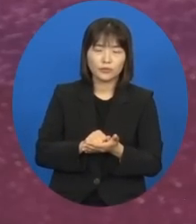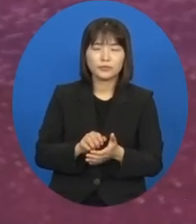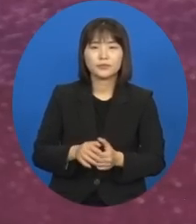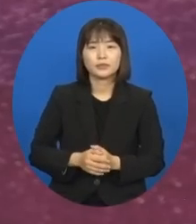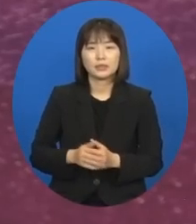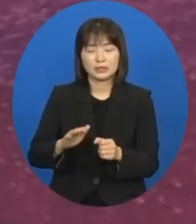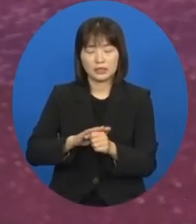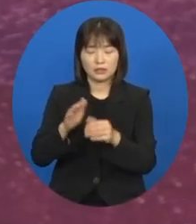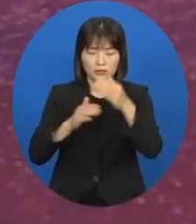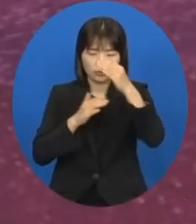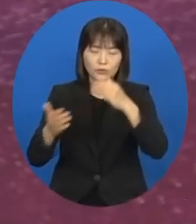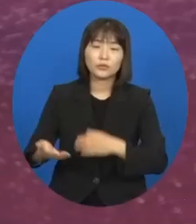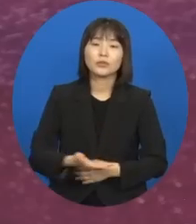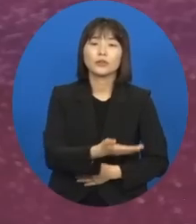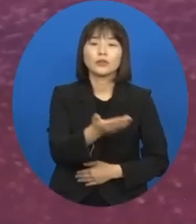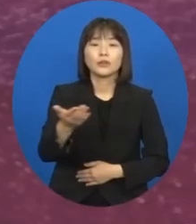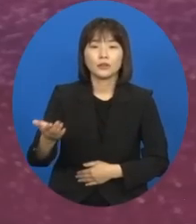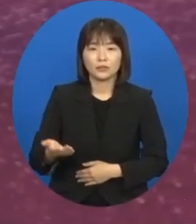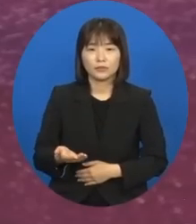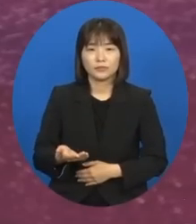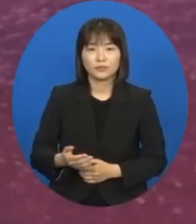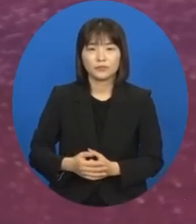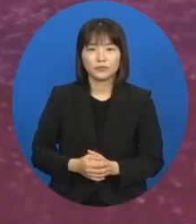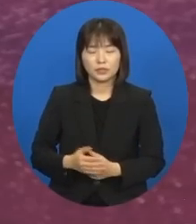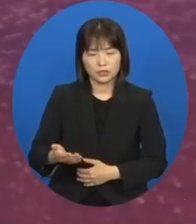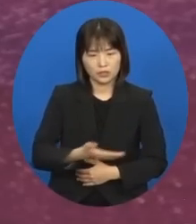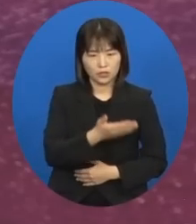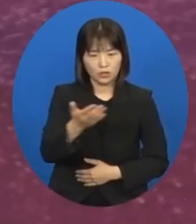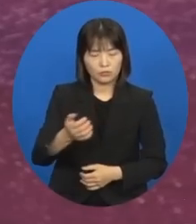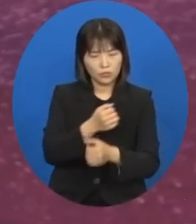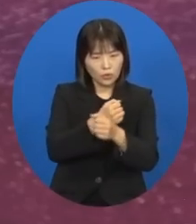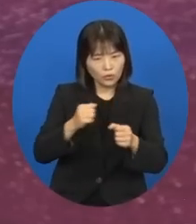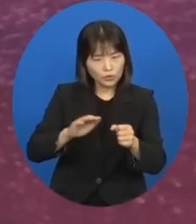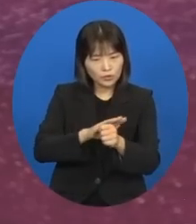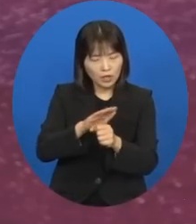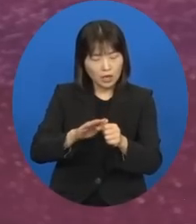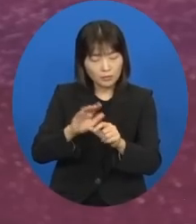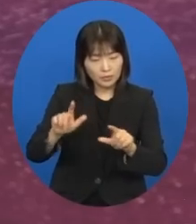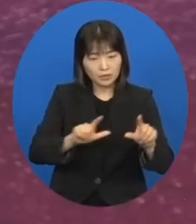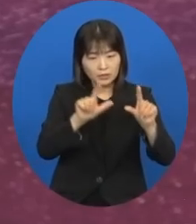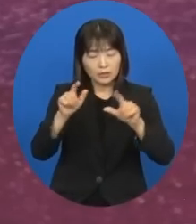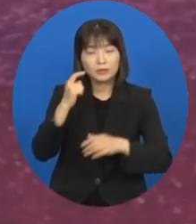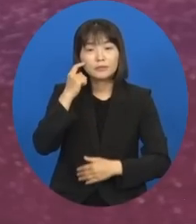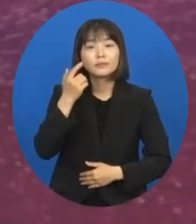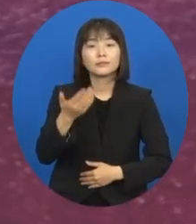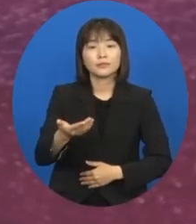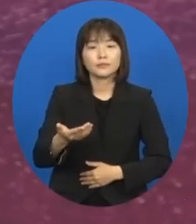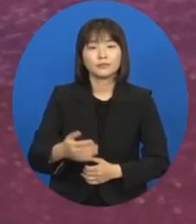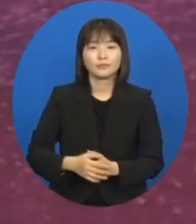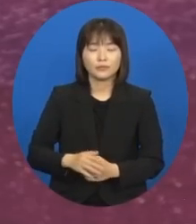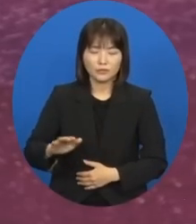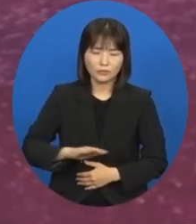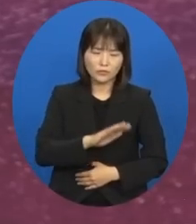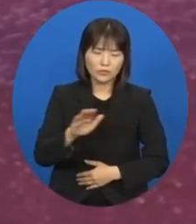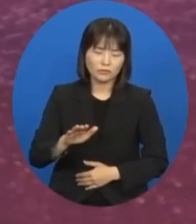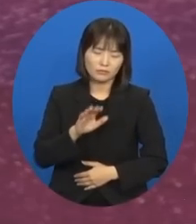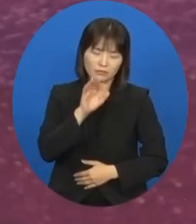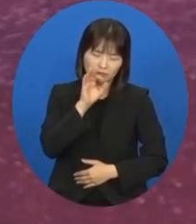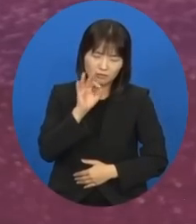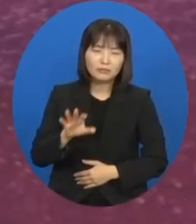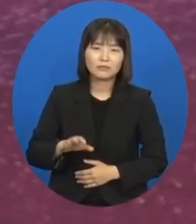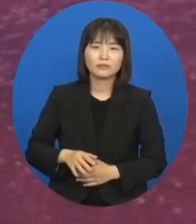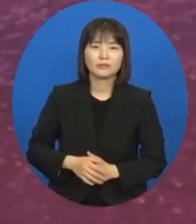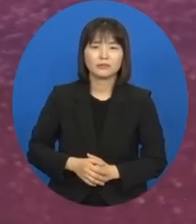사랑하는 성도 여러분 의 용서와 사랑하며 사십니까 우리는 할 수 없지요